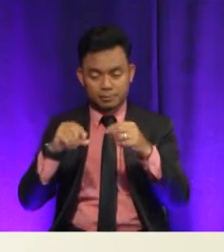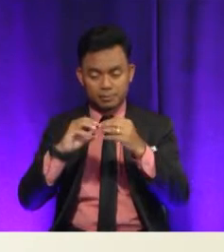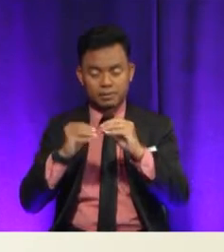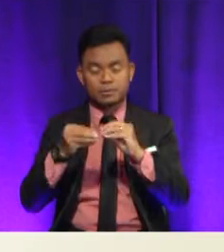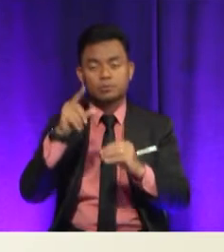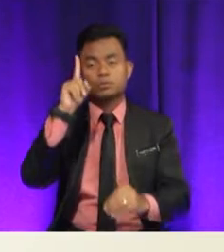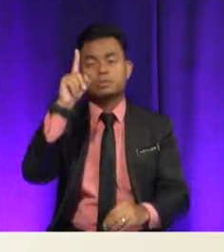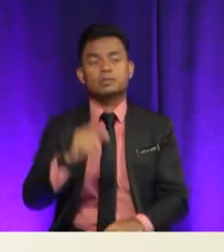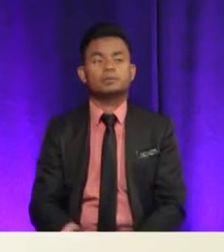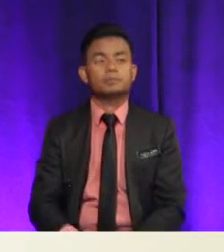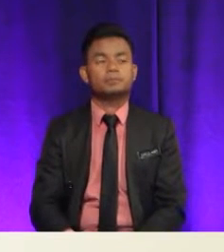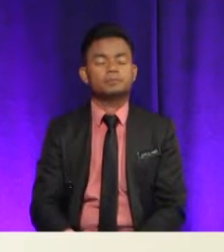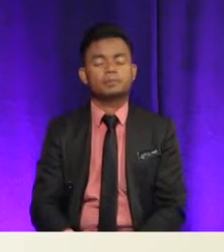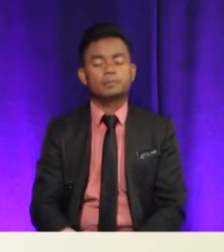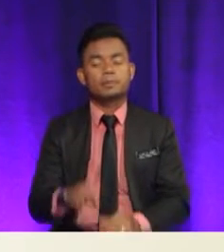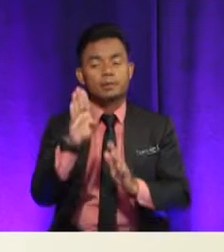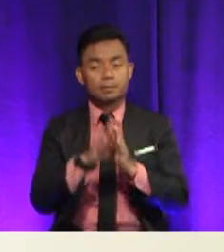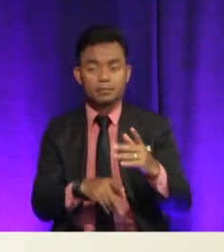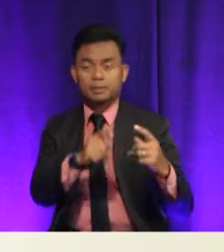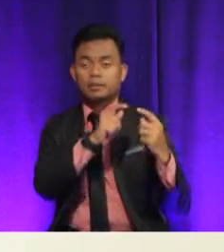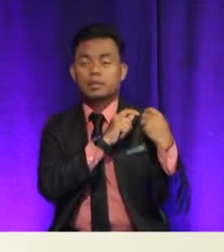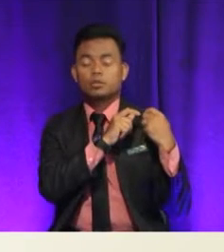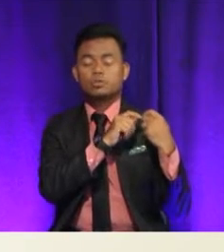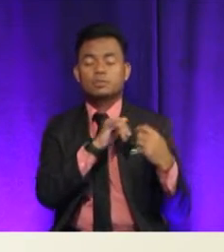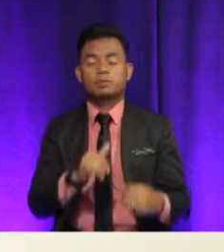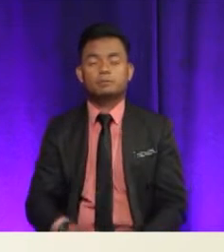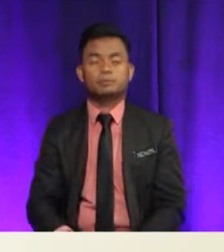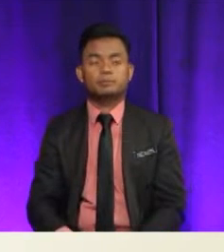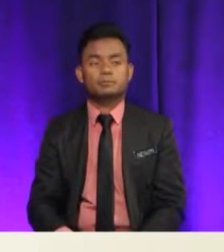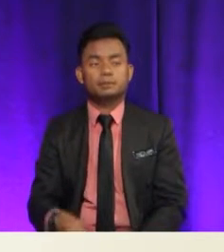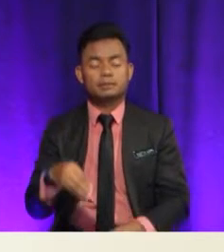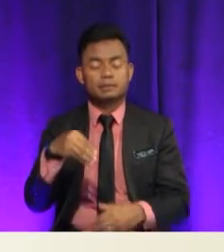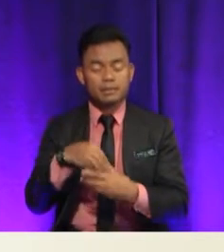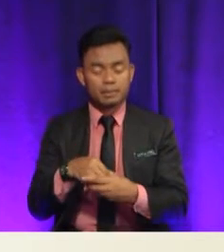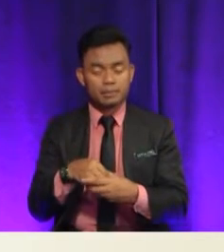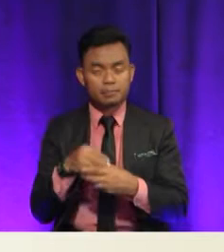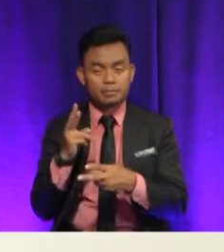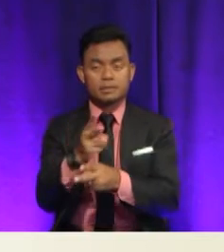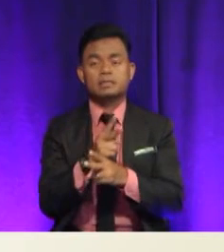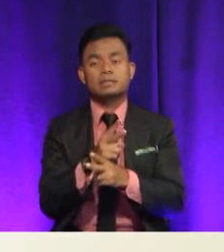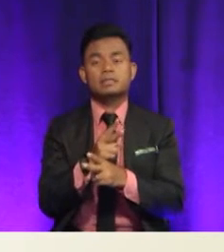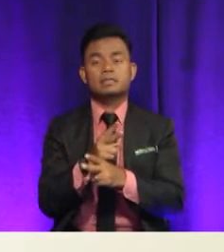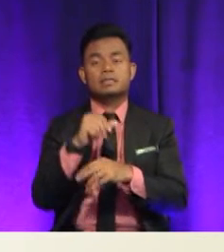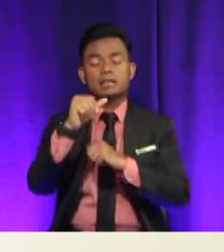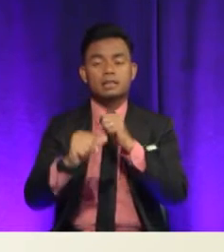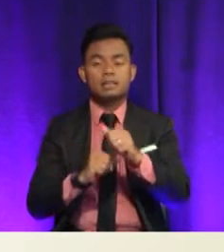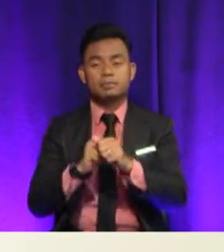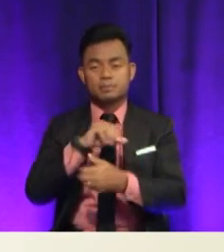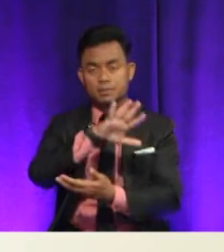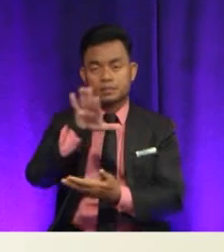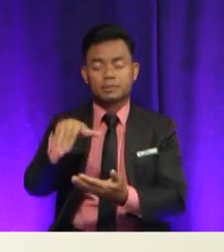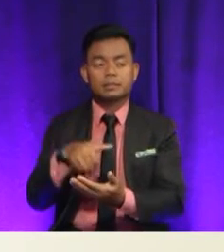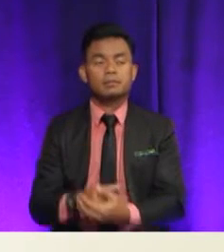watak Baginda Raja ialah bertanggung jawab dalam memelihara alam sekitar itu yang pertama Oke yang kedua di sini